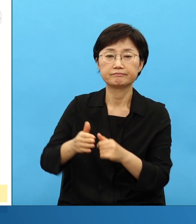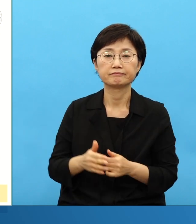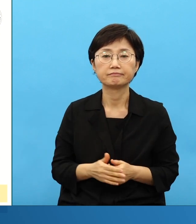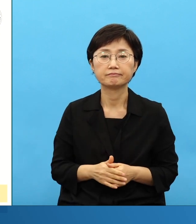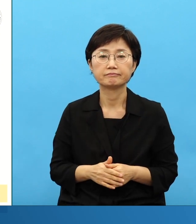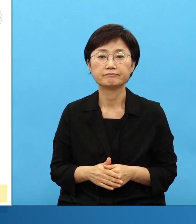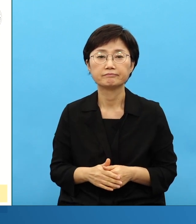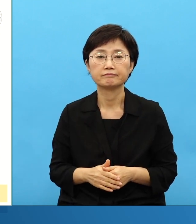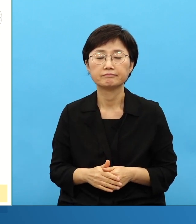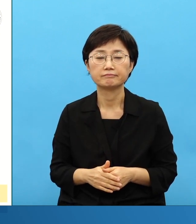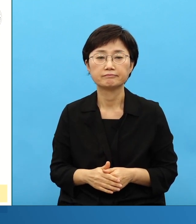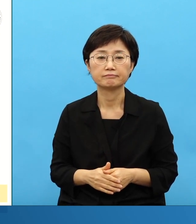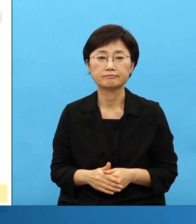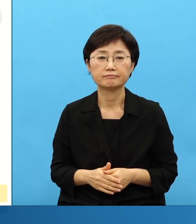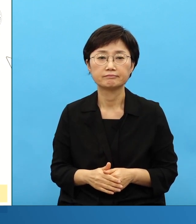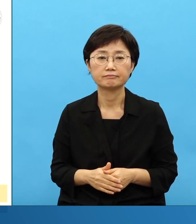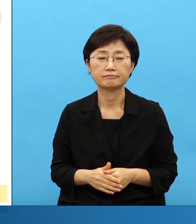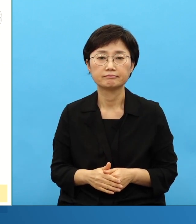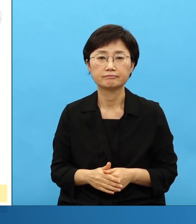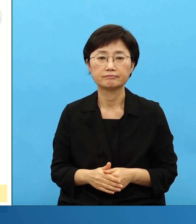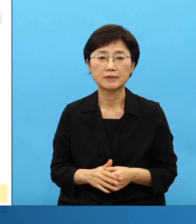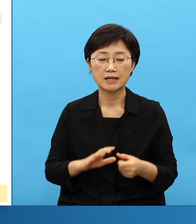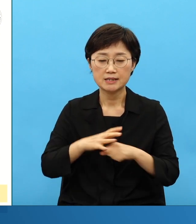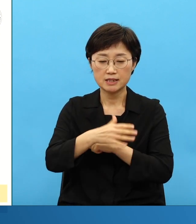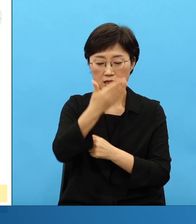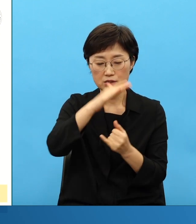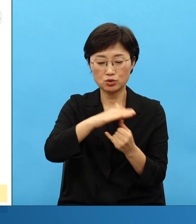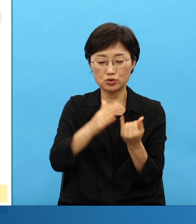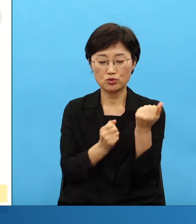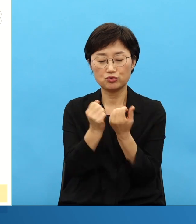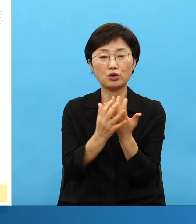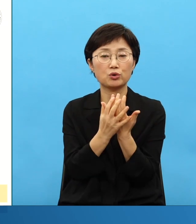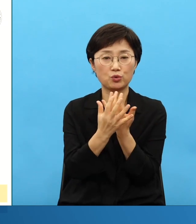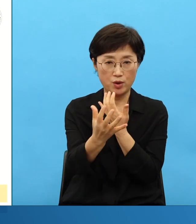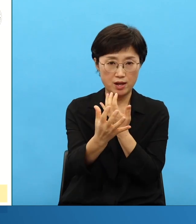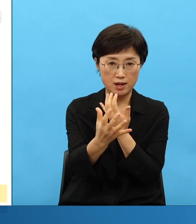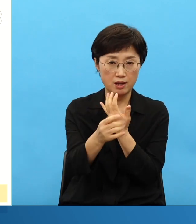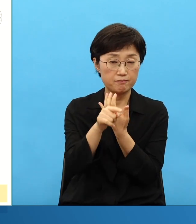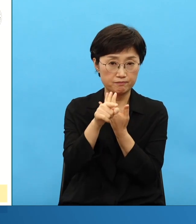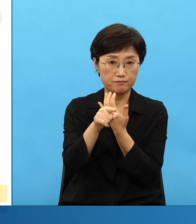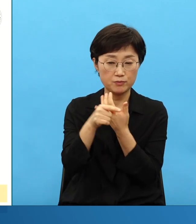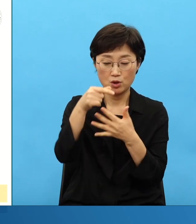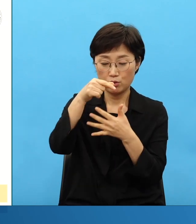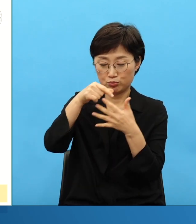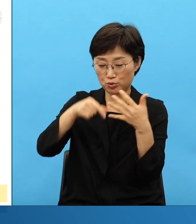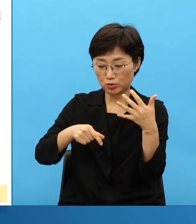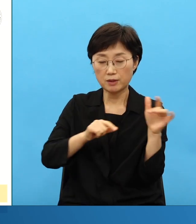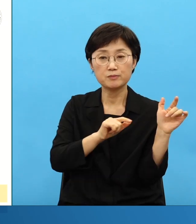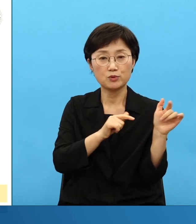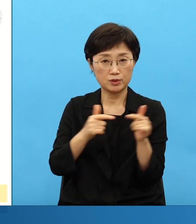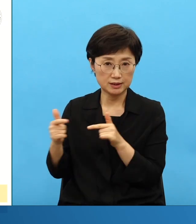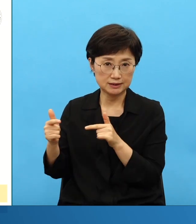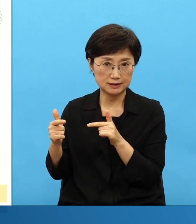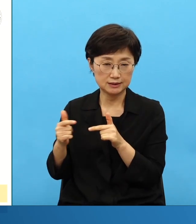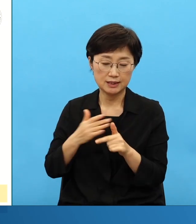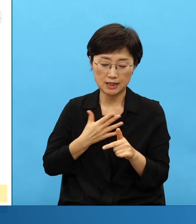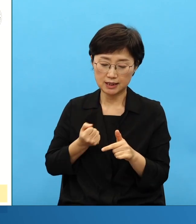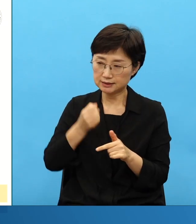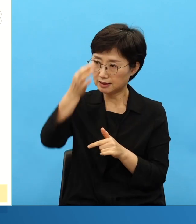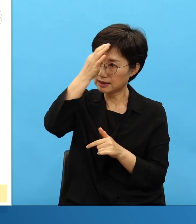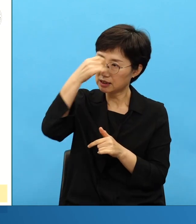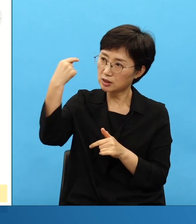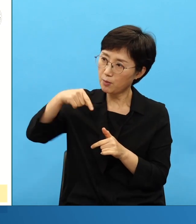감사드리겠습니다. 세계 청소년 수련회와 수련회 기간 중 진행되어지는 프로그램을 통해서 나의 달란트를